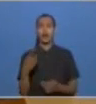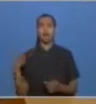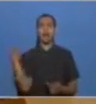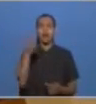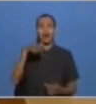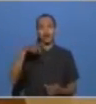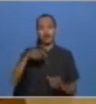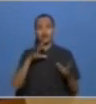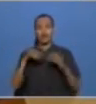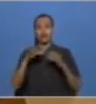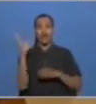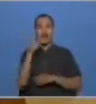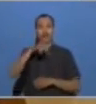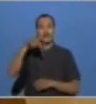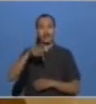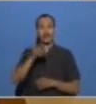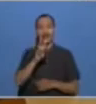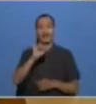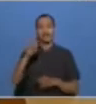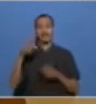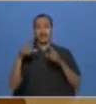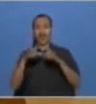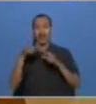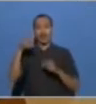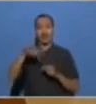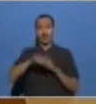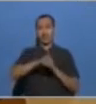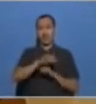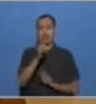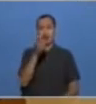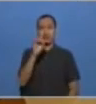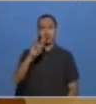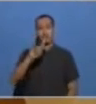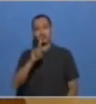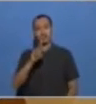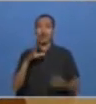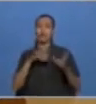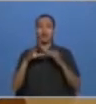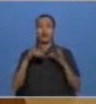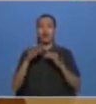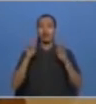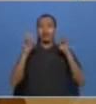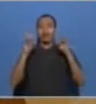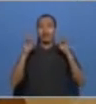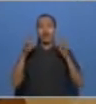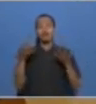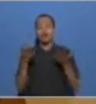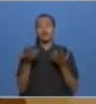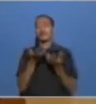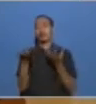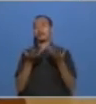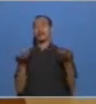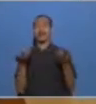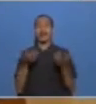hari ini. Kali ini bersama saya Vira Maya. Kurang lebih 60 menit ke depan kita akan banyak berbicara dan ngobrol lah tentang topik-topik yang selalu berbeda di